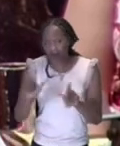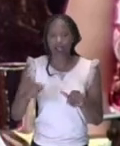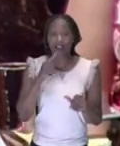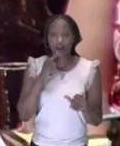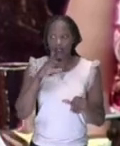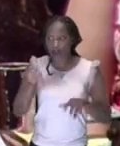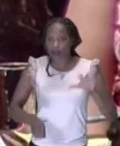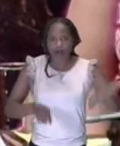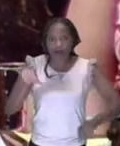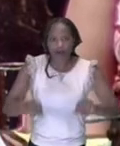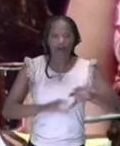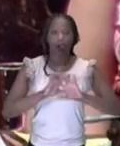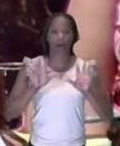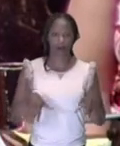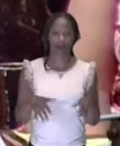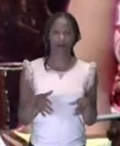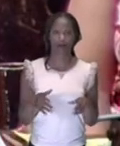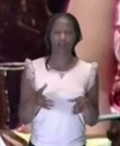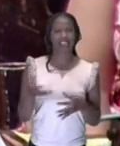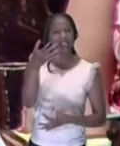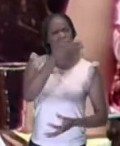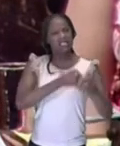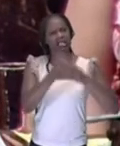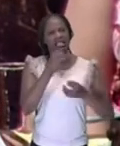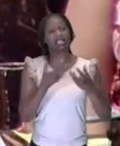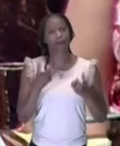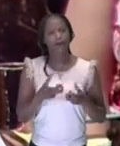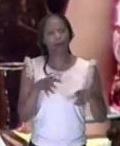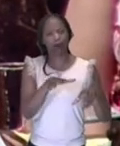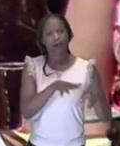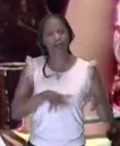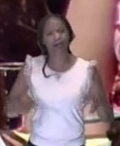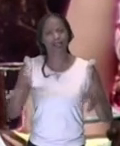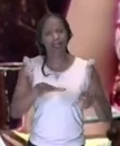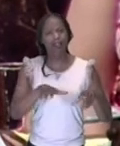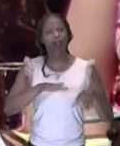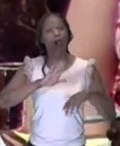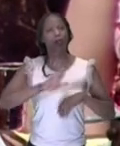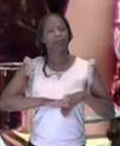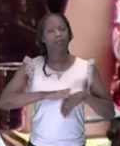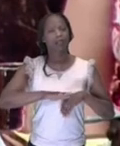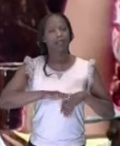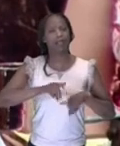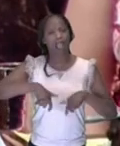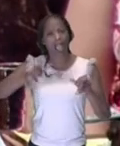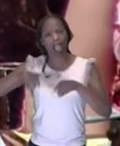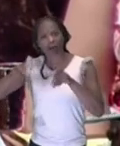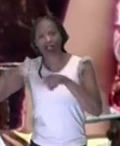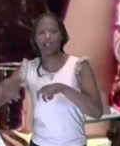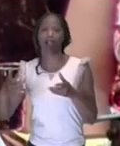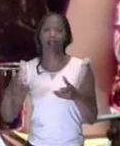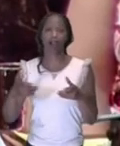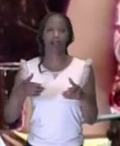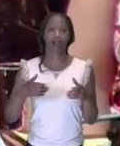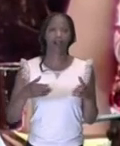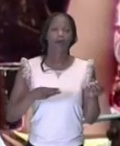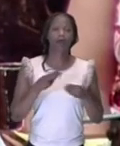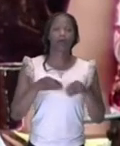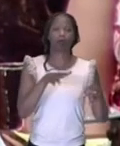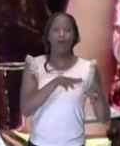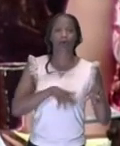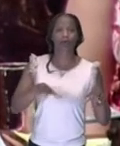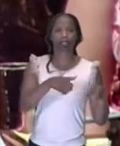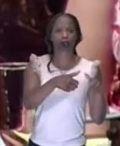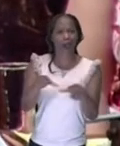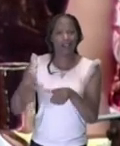En revanche, vous souhaitez la renforcer dans les secteurs d'habitat existants, dans les secteurs résidentiels. Je crois qu'il est plus juste de la présenter ainsi. Nous